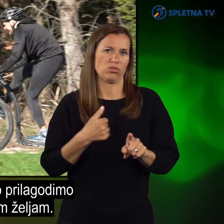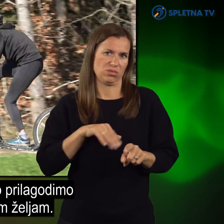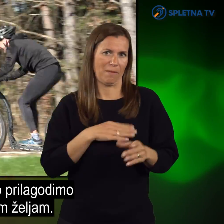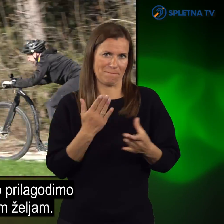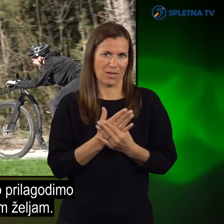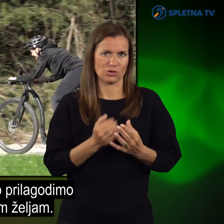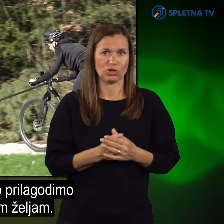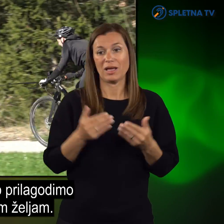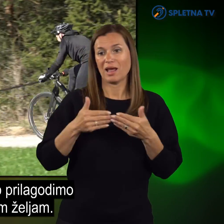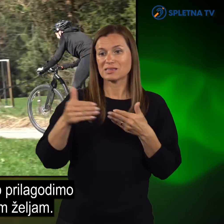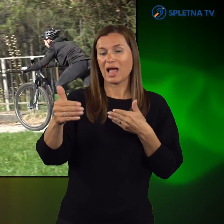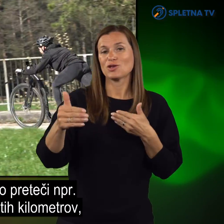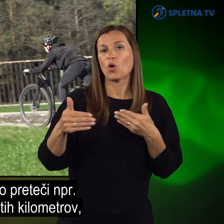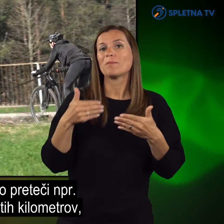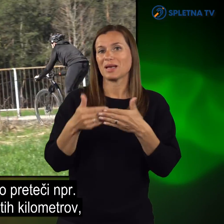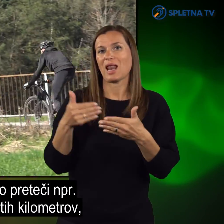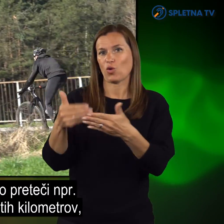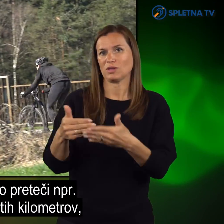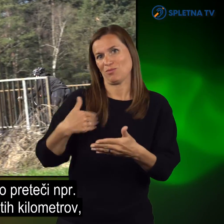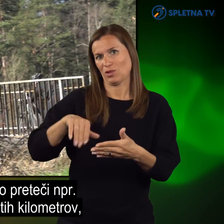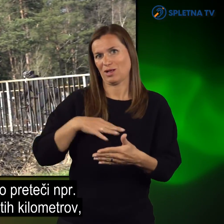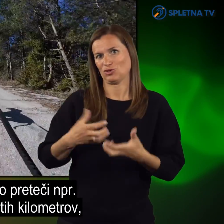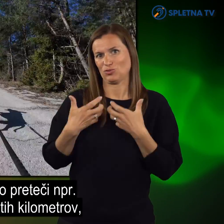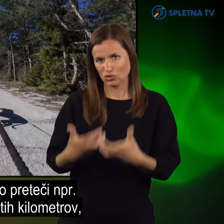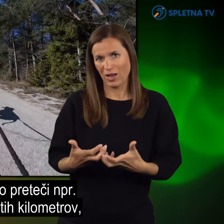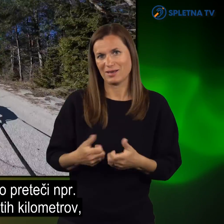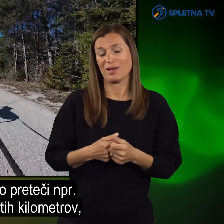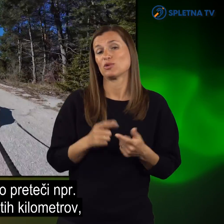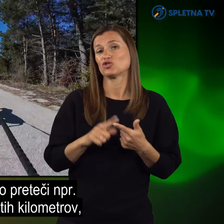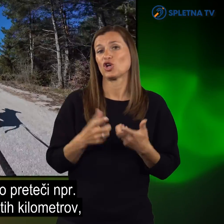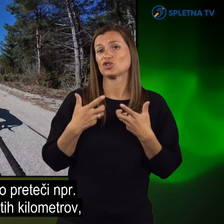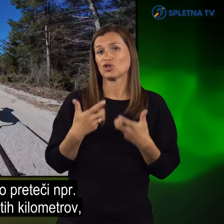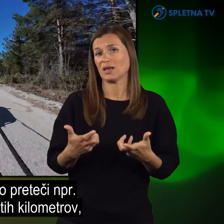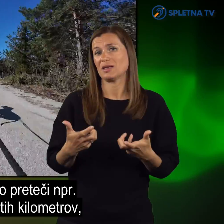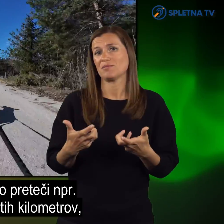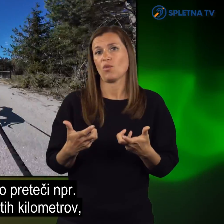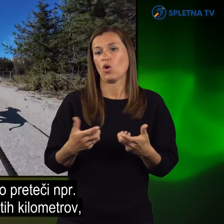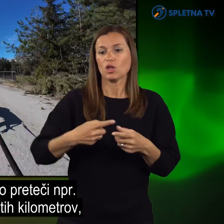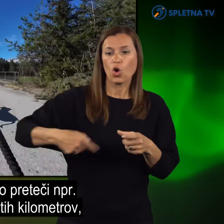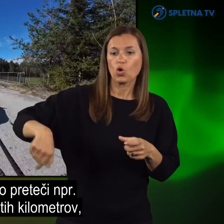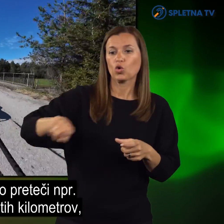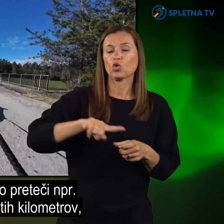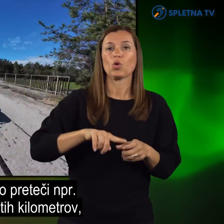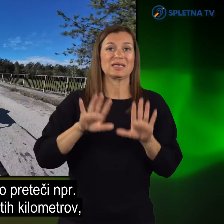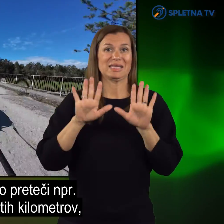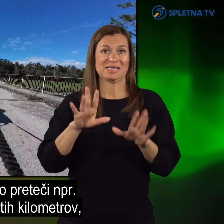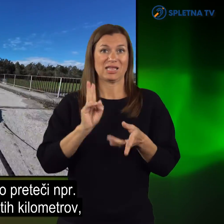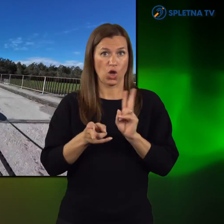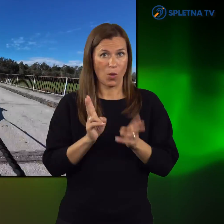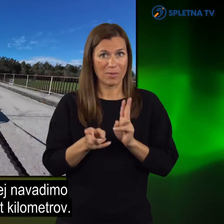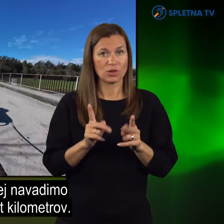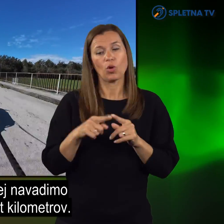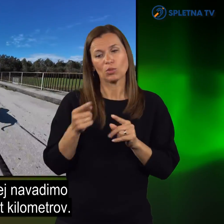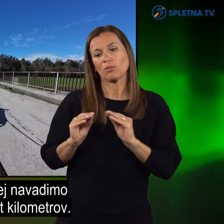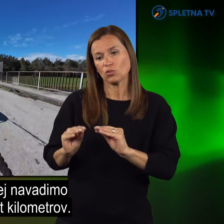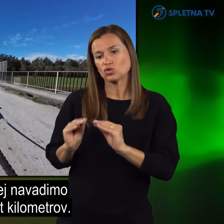kot nam odgovarja. Razdaljo pač prilagodimo našim željam, če hočemo mi zdaj iti, ne vem, krog, ki je 10 km,